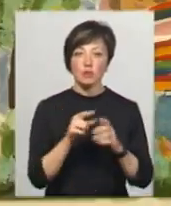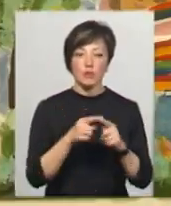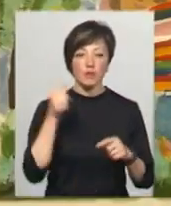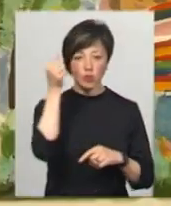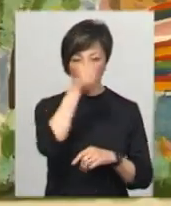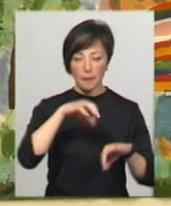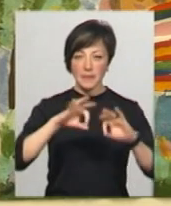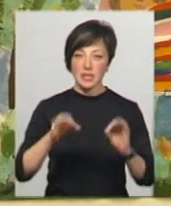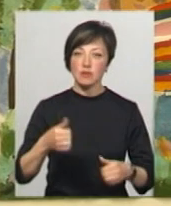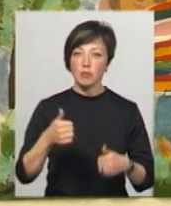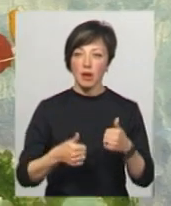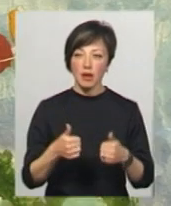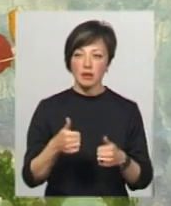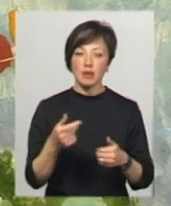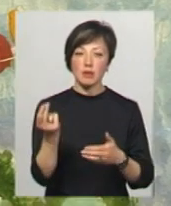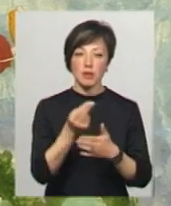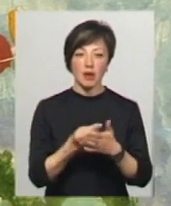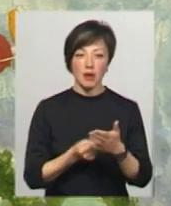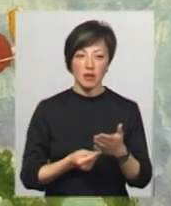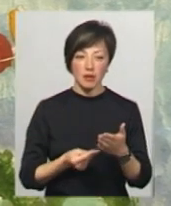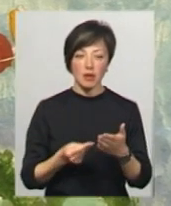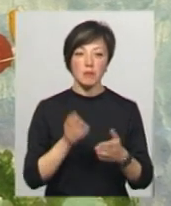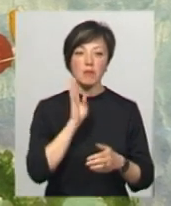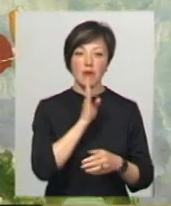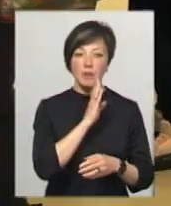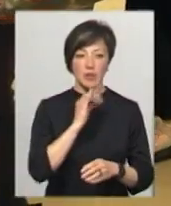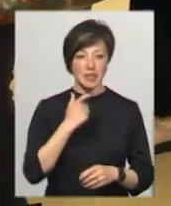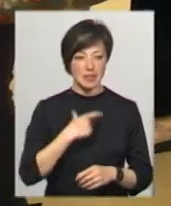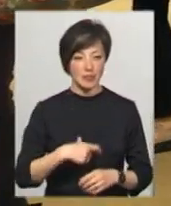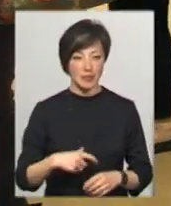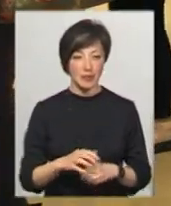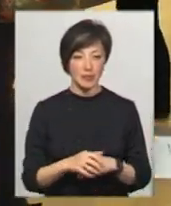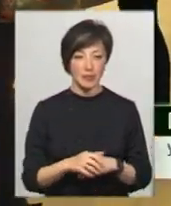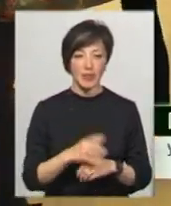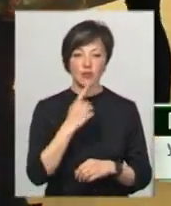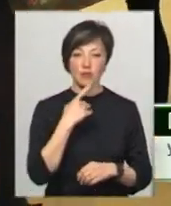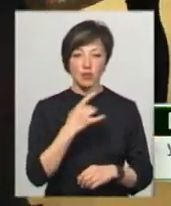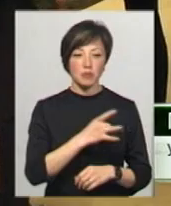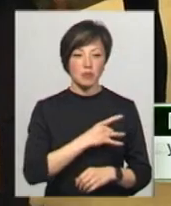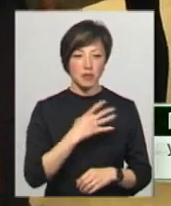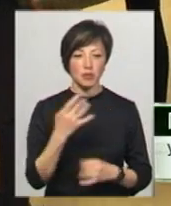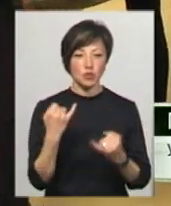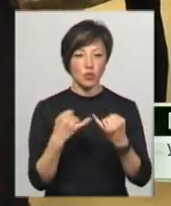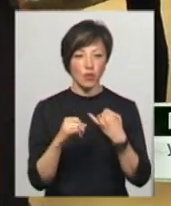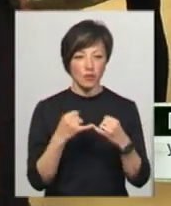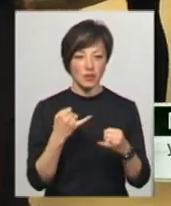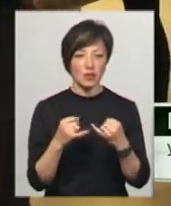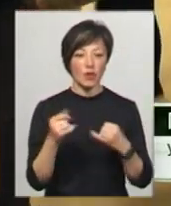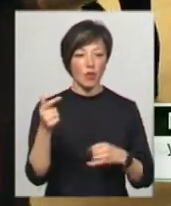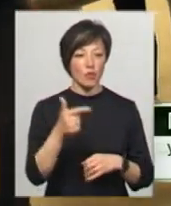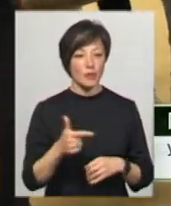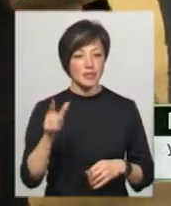років. Для мистецького змагання вона намалювала акварелью та гуашю маму та себе. Червоний, білий, жовтий,